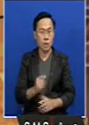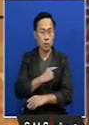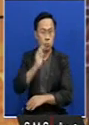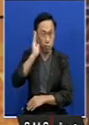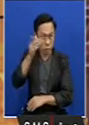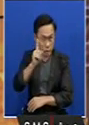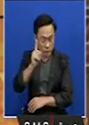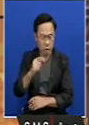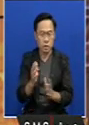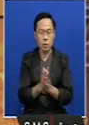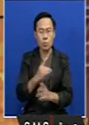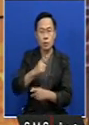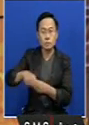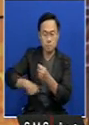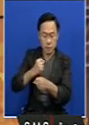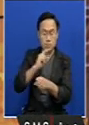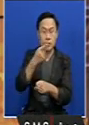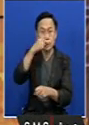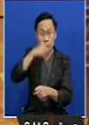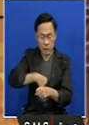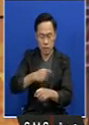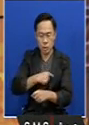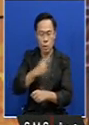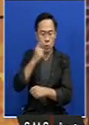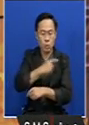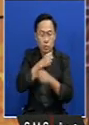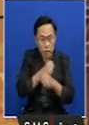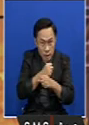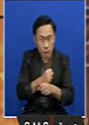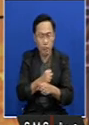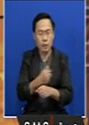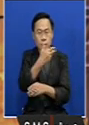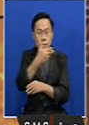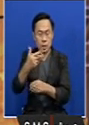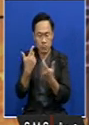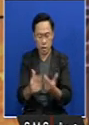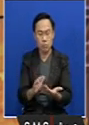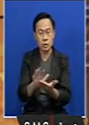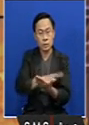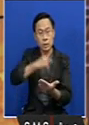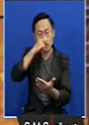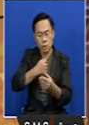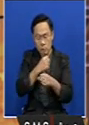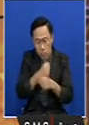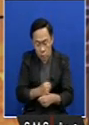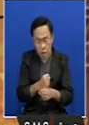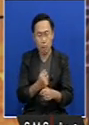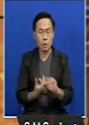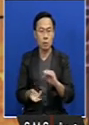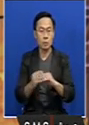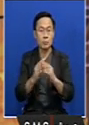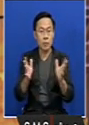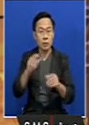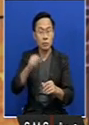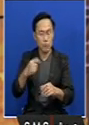วันพรุ่งนี้ครับคุณผู้ชมนอกจากจะเป็นวันปีใหม่ไทยเป็นวันผู้สูงอายุครับบ้านเมืองเราตอนนี้ถ้าพูดถึงผู้สูงอายุทุกคน